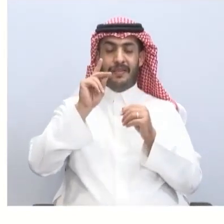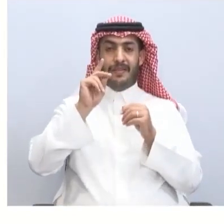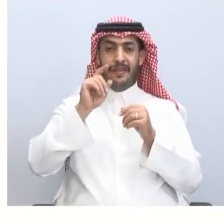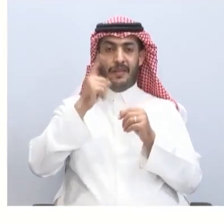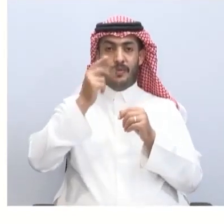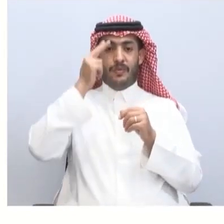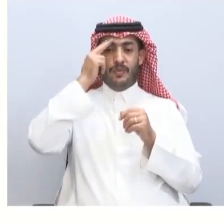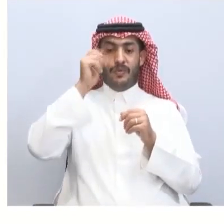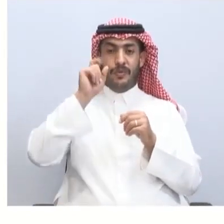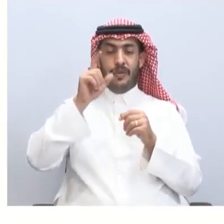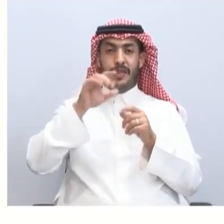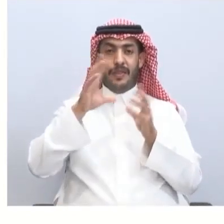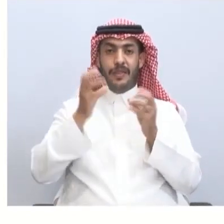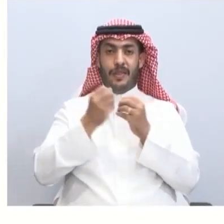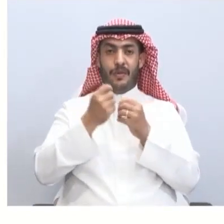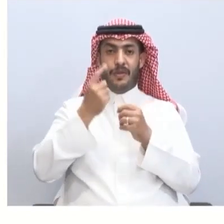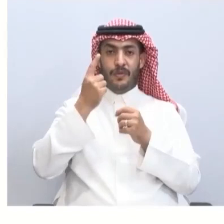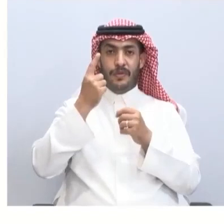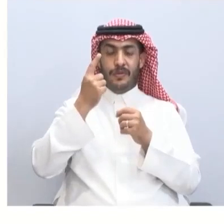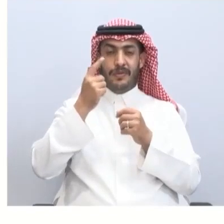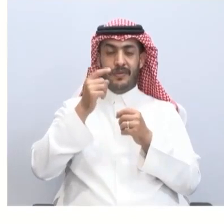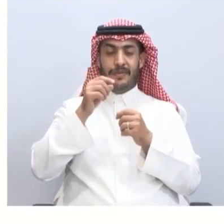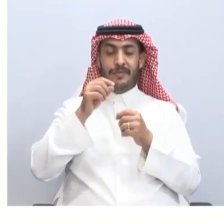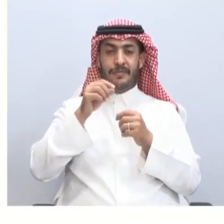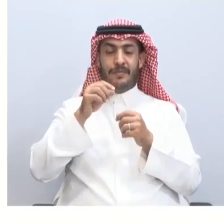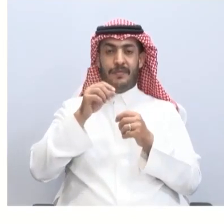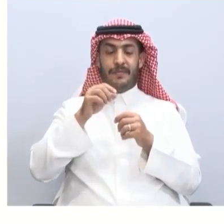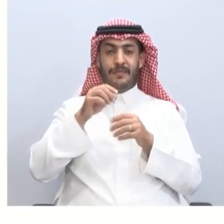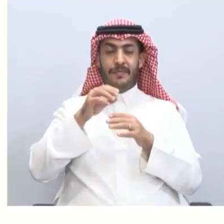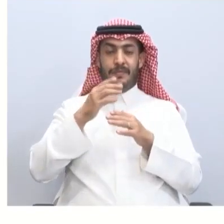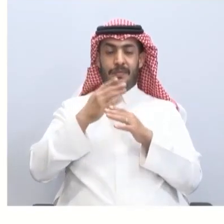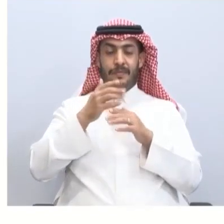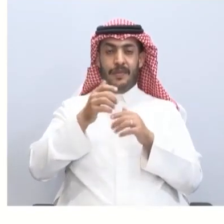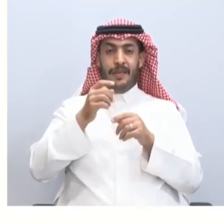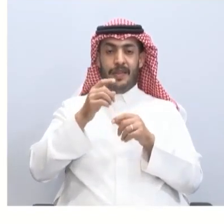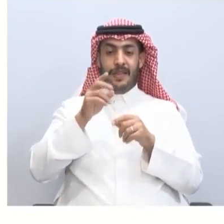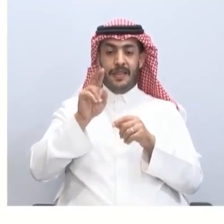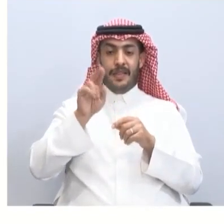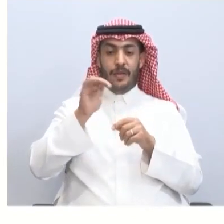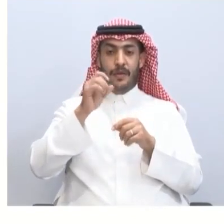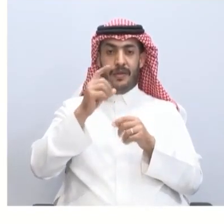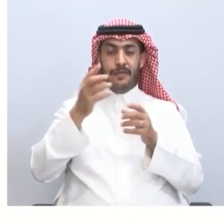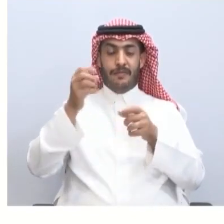الدوله او من توحيد الدوله السعوديه الاولى كما ذكرنا ان التوحيد